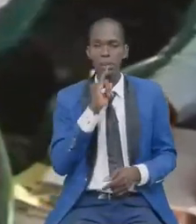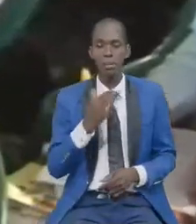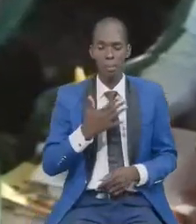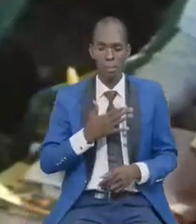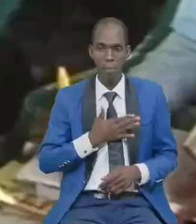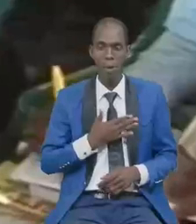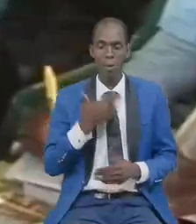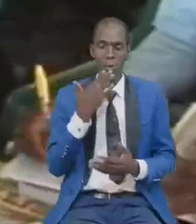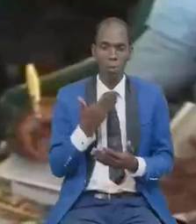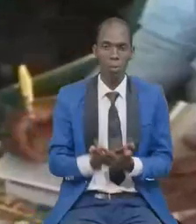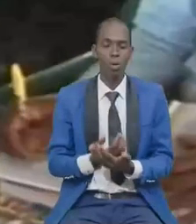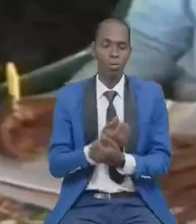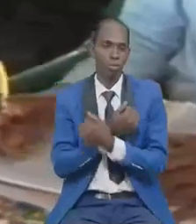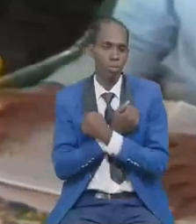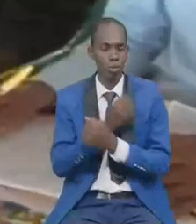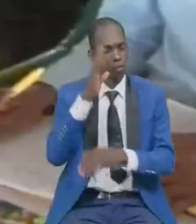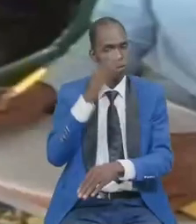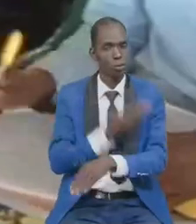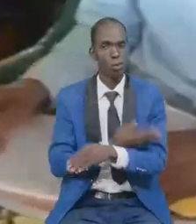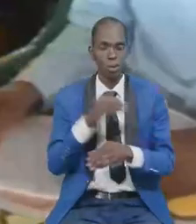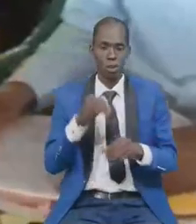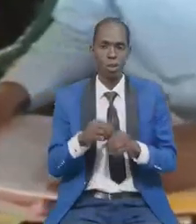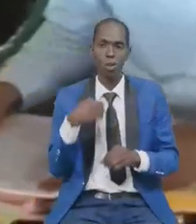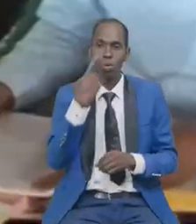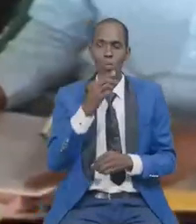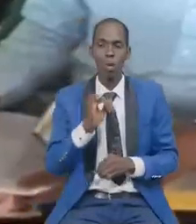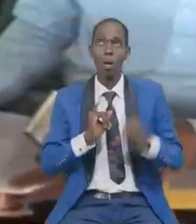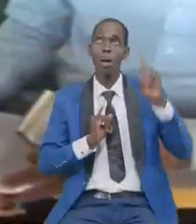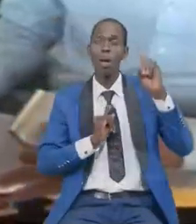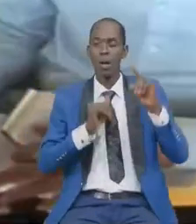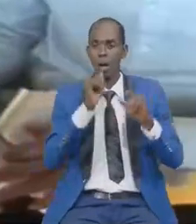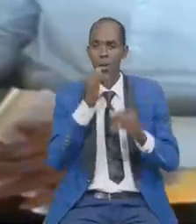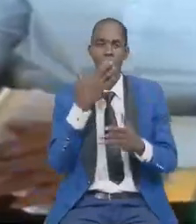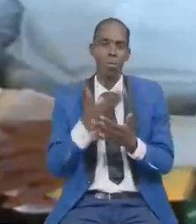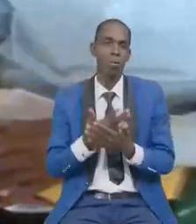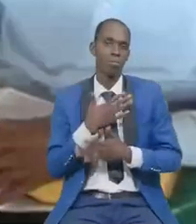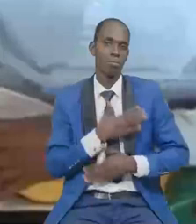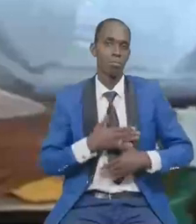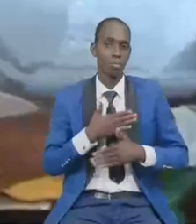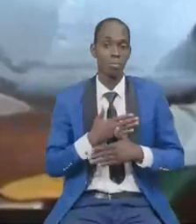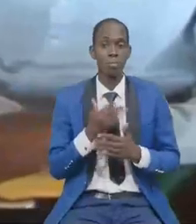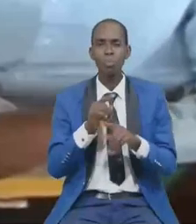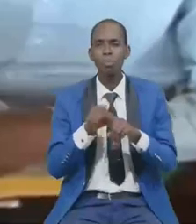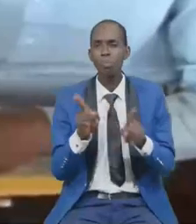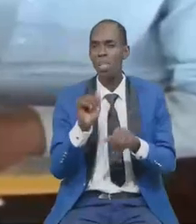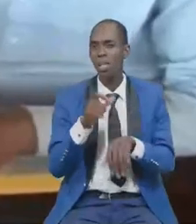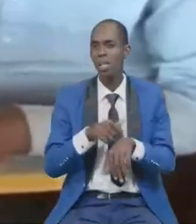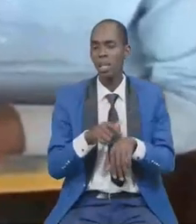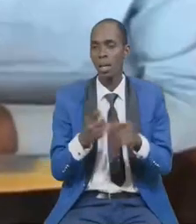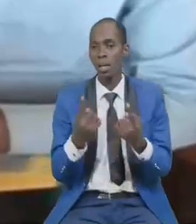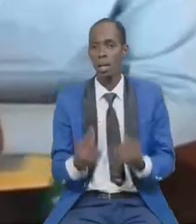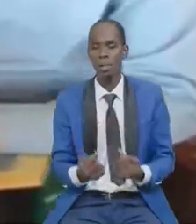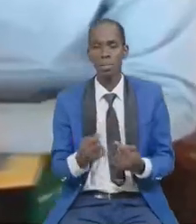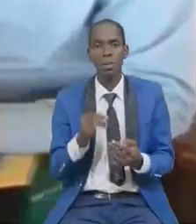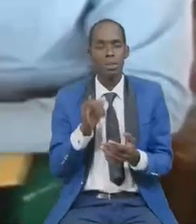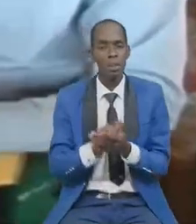j'ai mis toute mon affection. Mais le moment était venu. L'objectif de sa venue